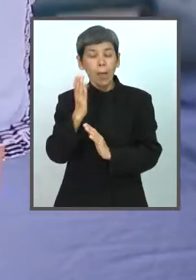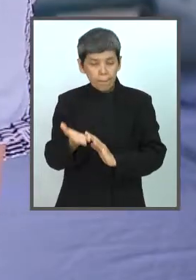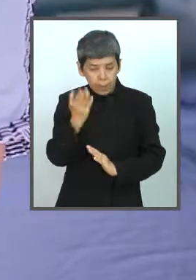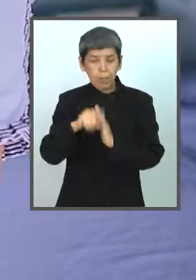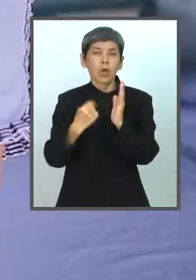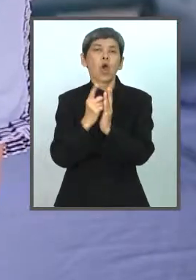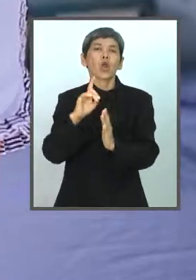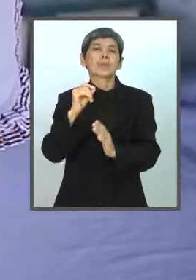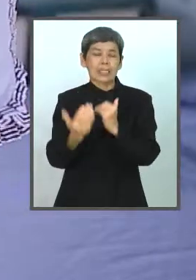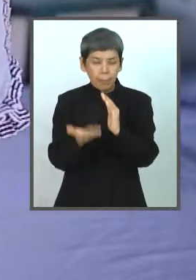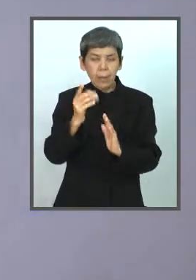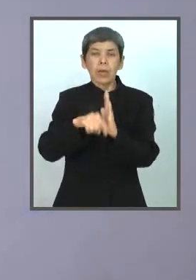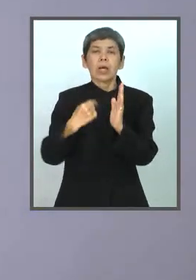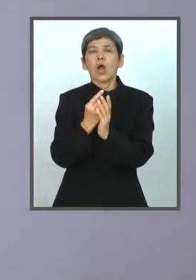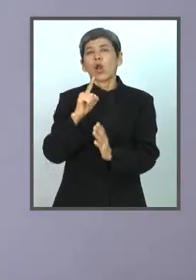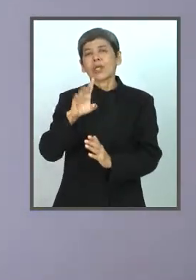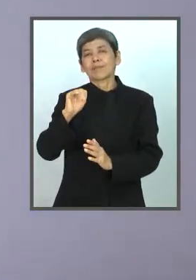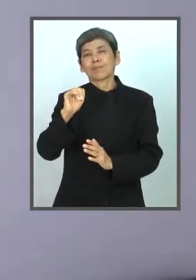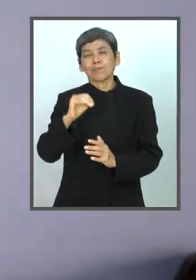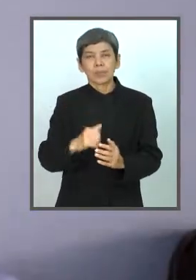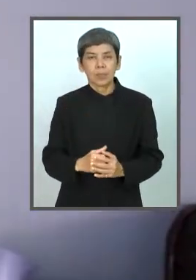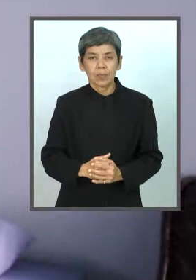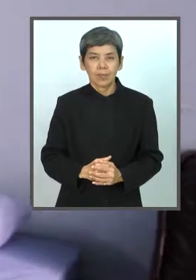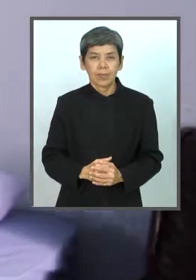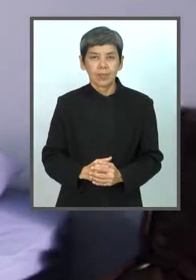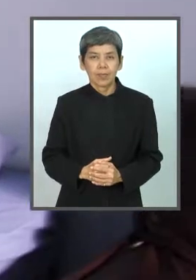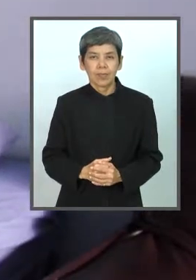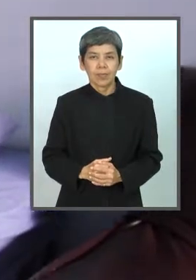า120ตอนนี้140นะคะ